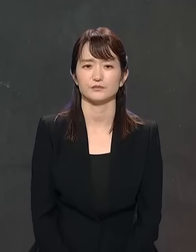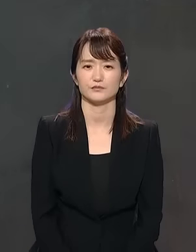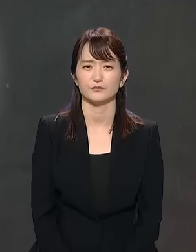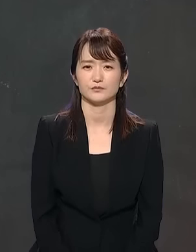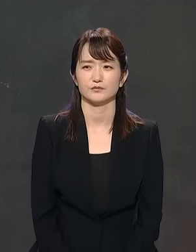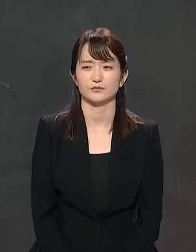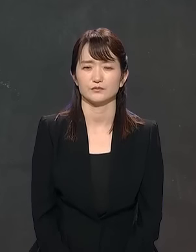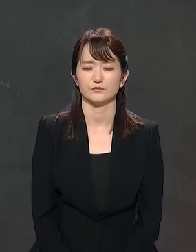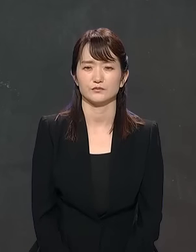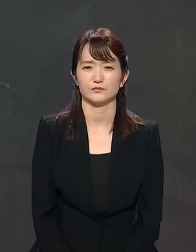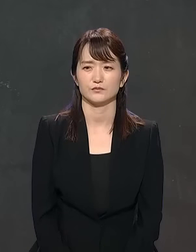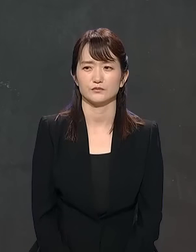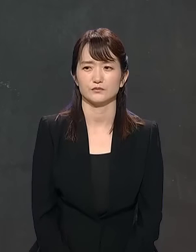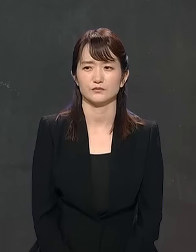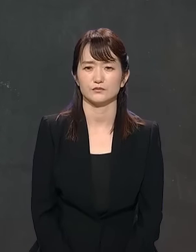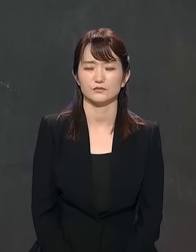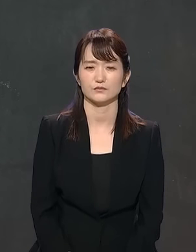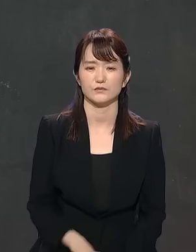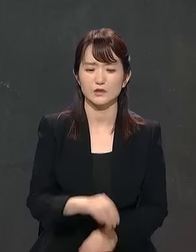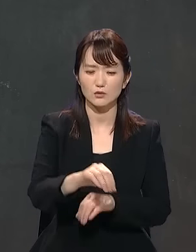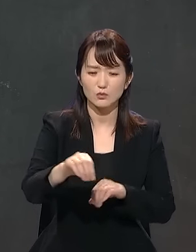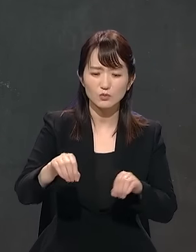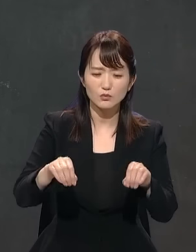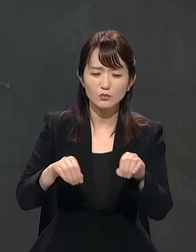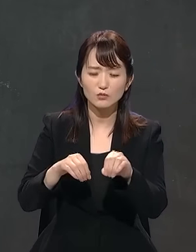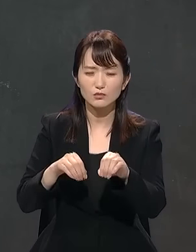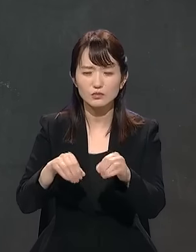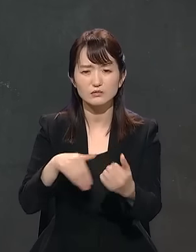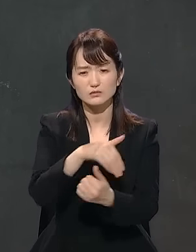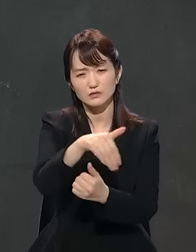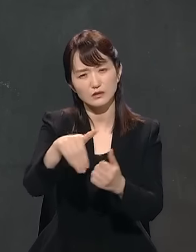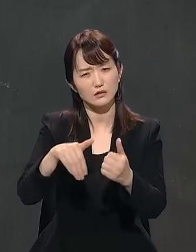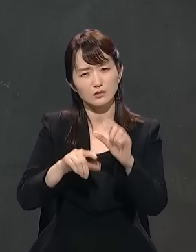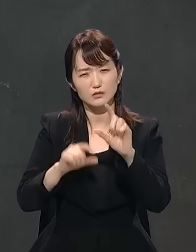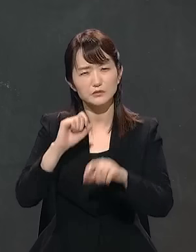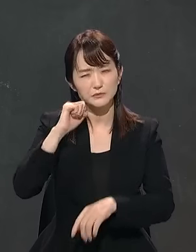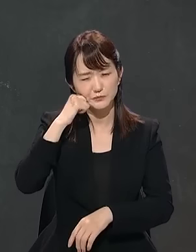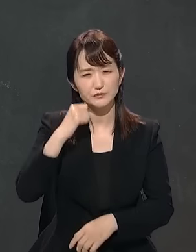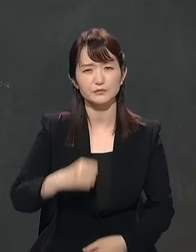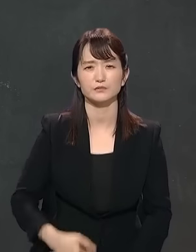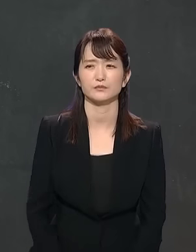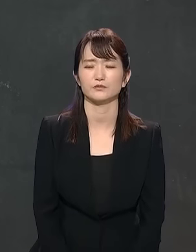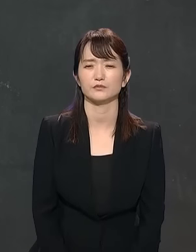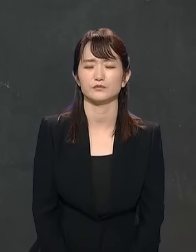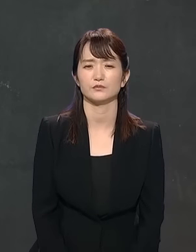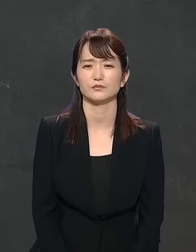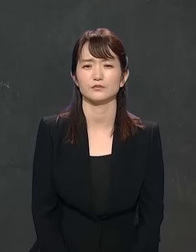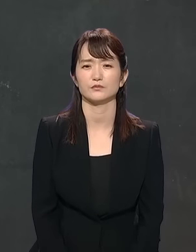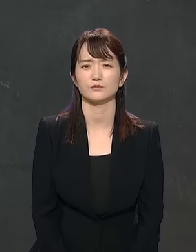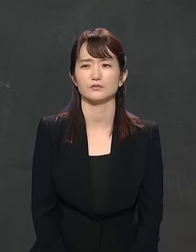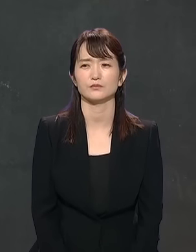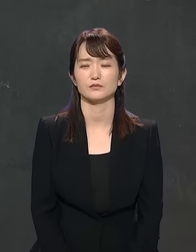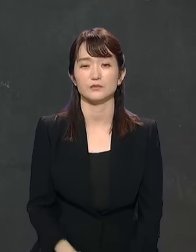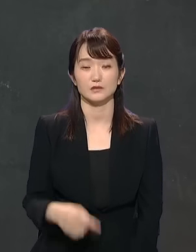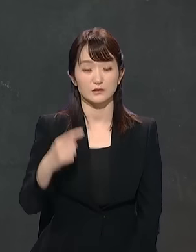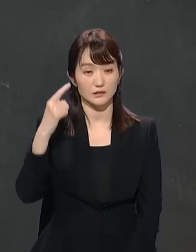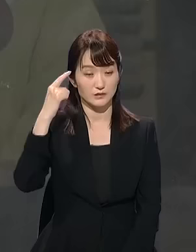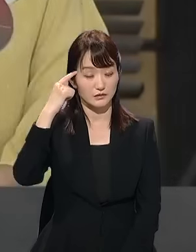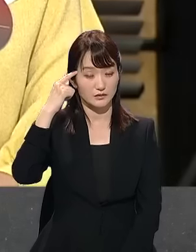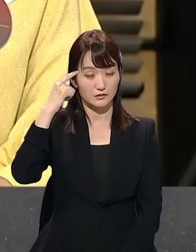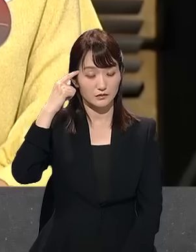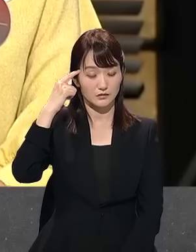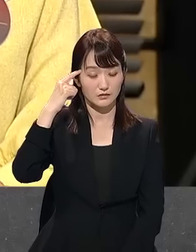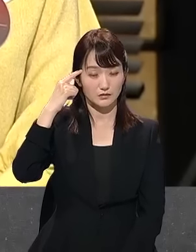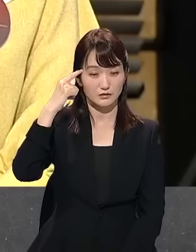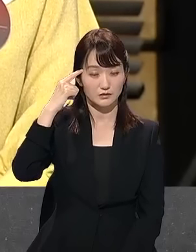짚어보죠 자 일단 저희가 역풍이 잡아봤는데 교수님네 그 조금 생각지 않은 부